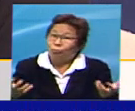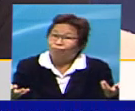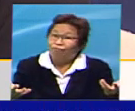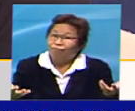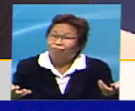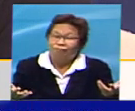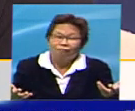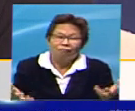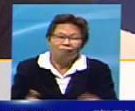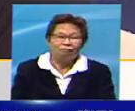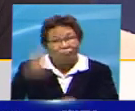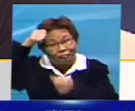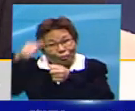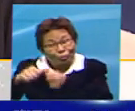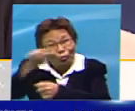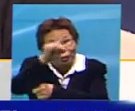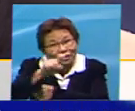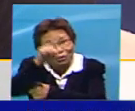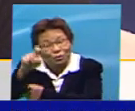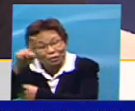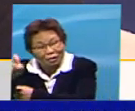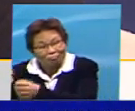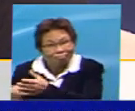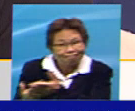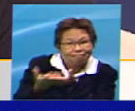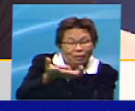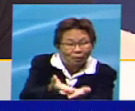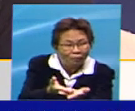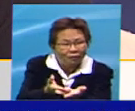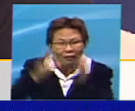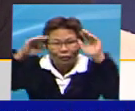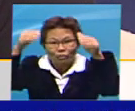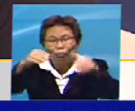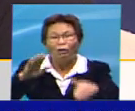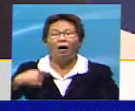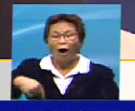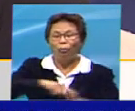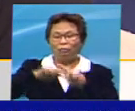you remember some questions came, our team lost concentration. So our team